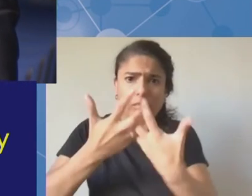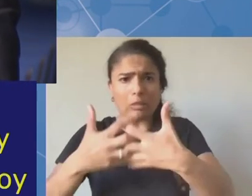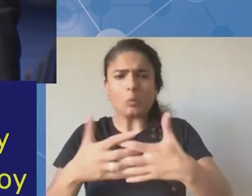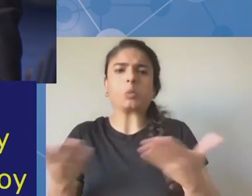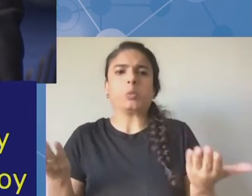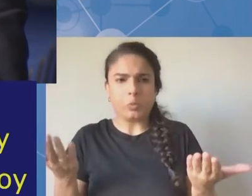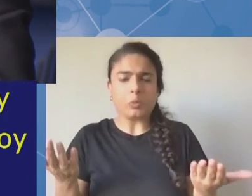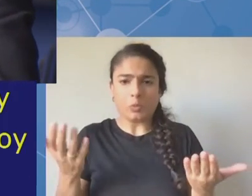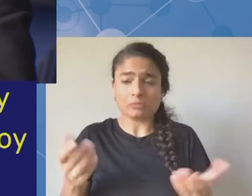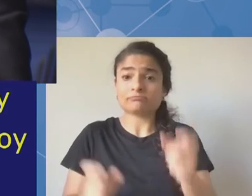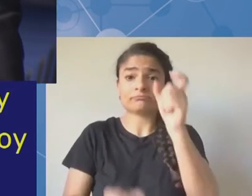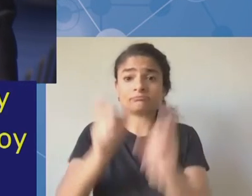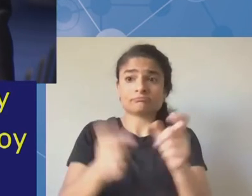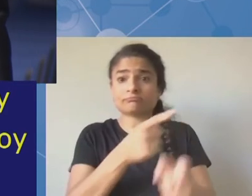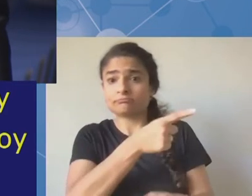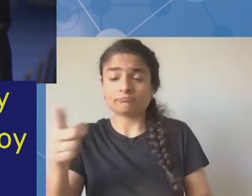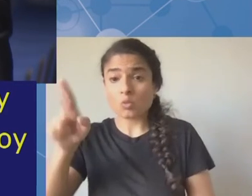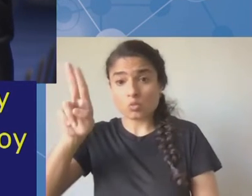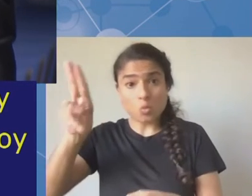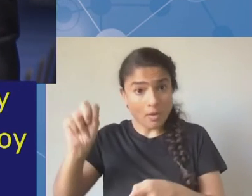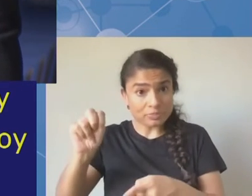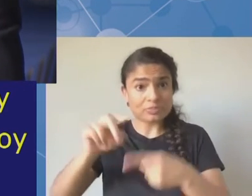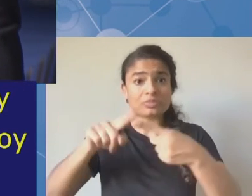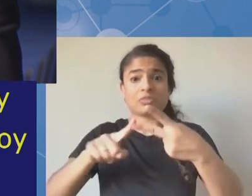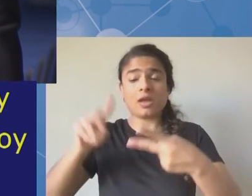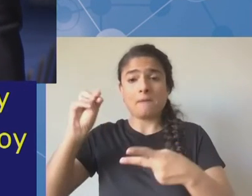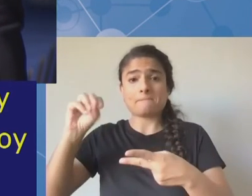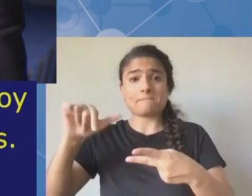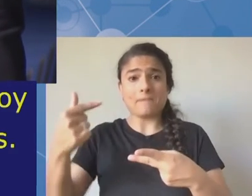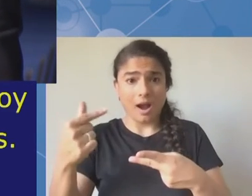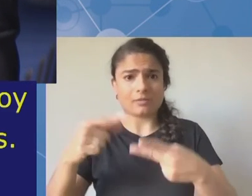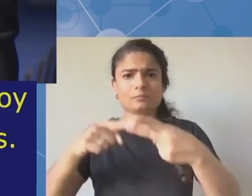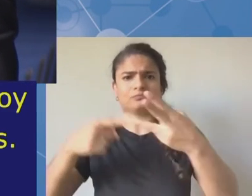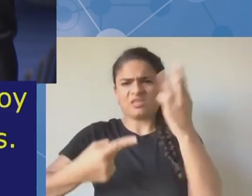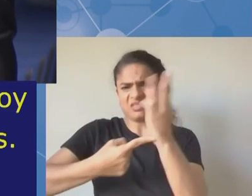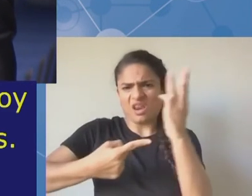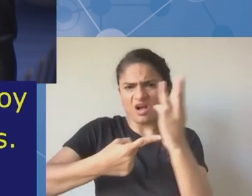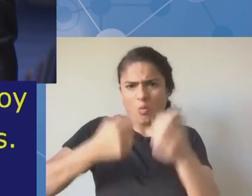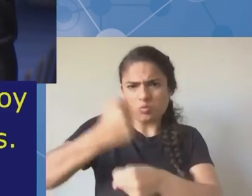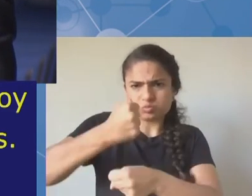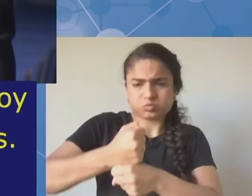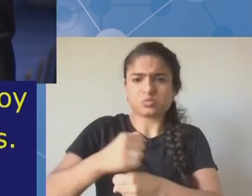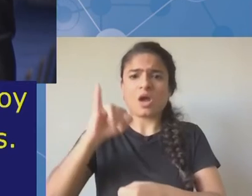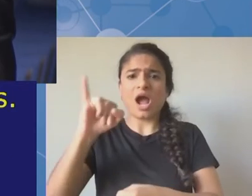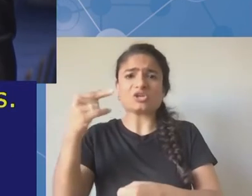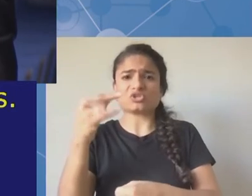нашим хозяевам, и я благодарен многосторонней консультативной группе. Сердечно